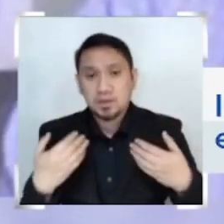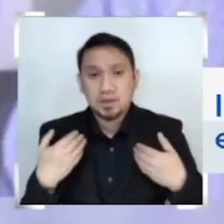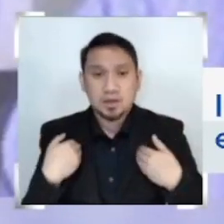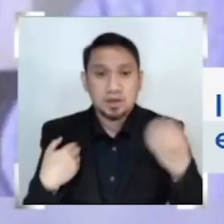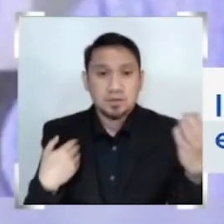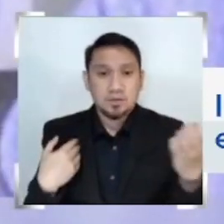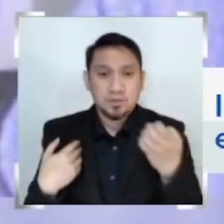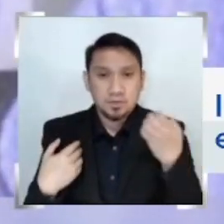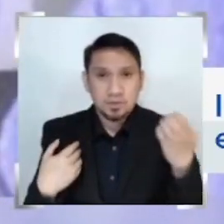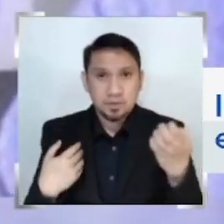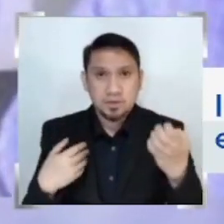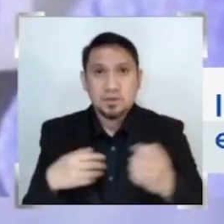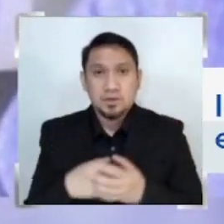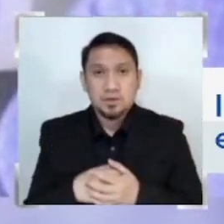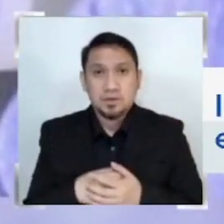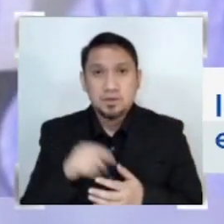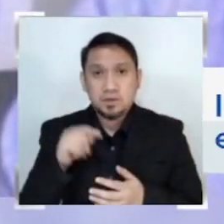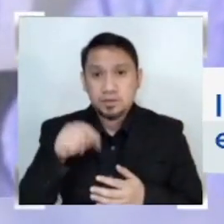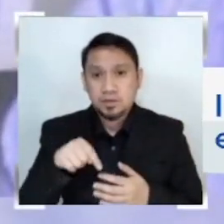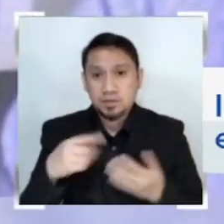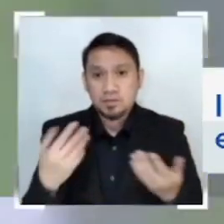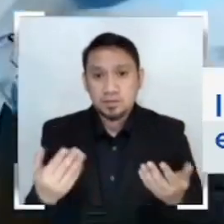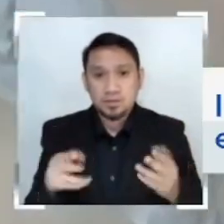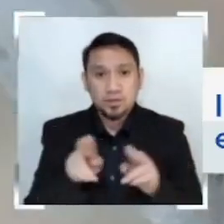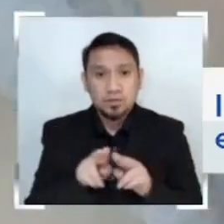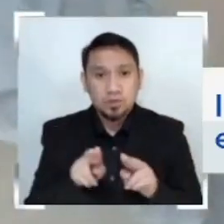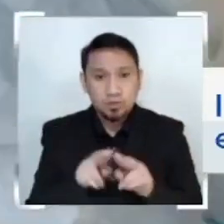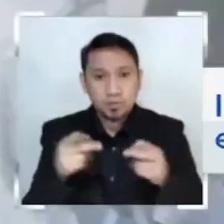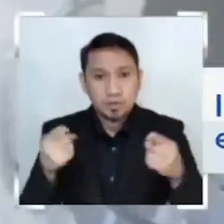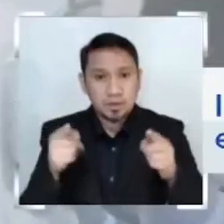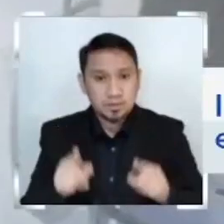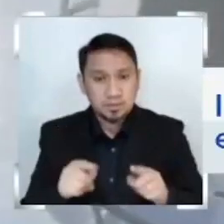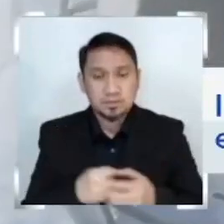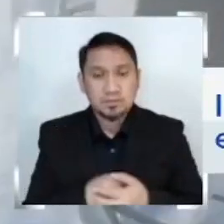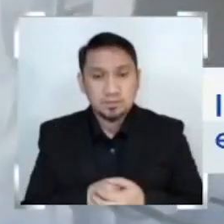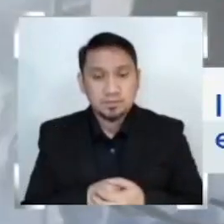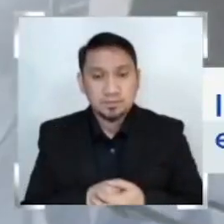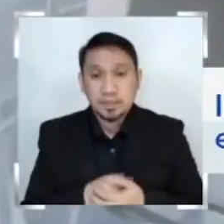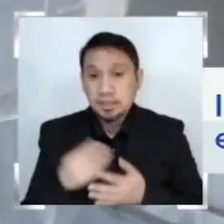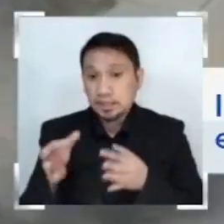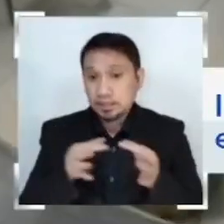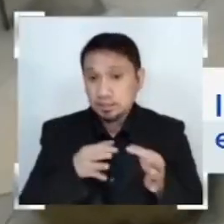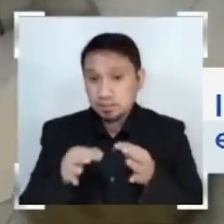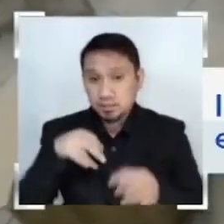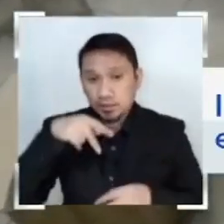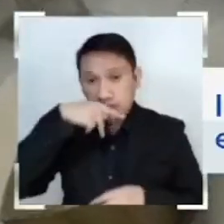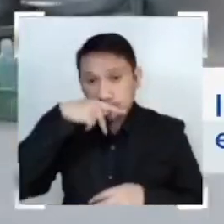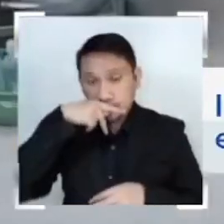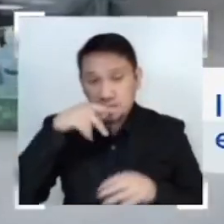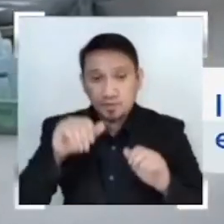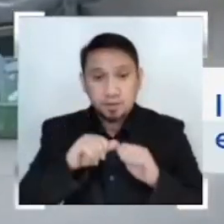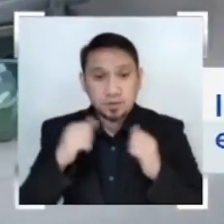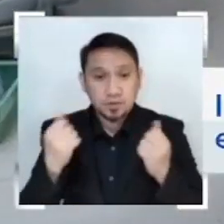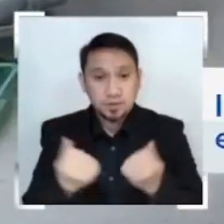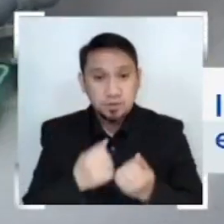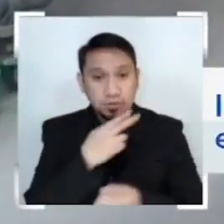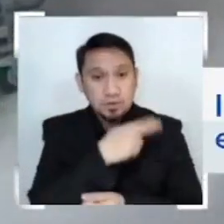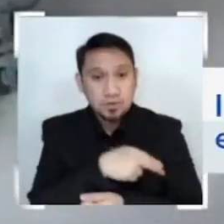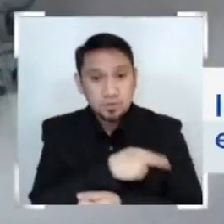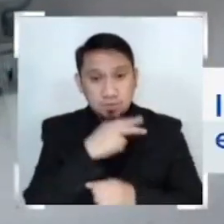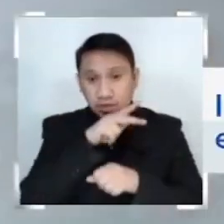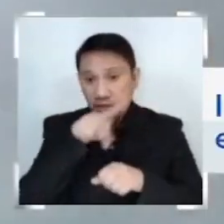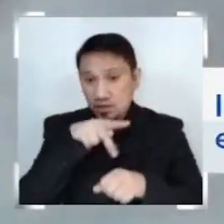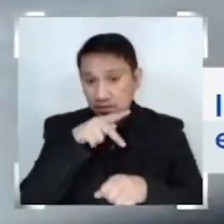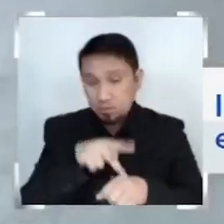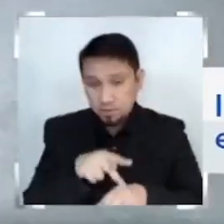This is actually a kind of a sign of normalcy in that sense. Paliwanag ng Private Hospitals Association of the Philippines, karaniwan ding dumarami ang